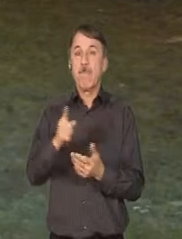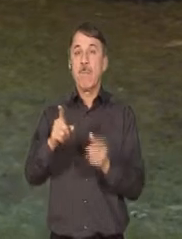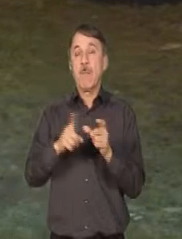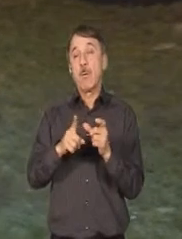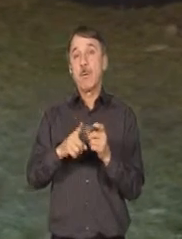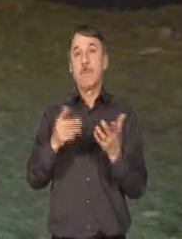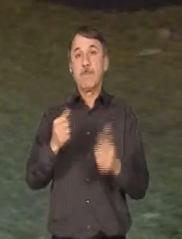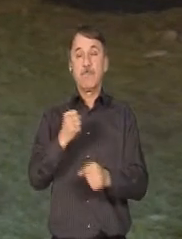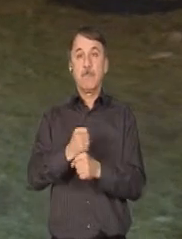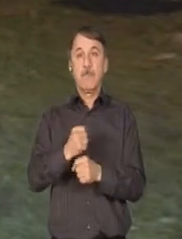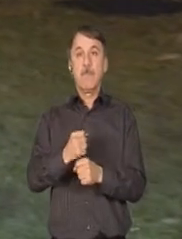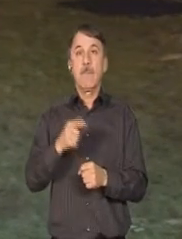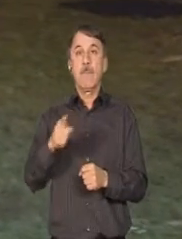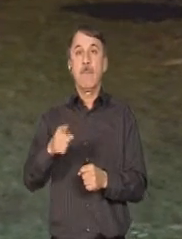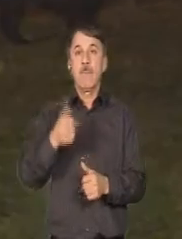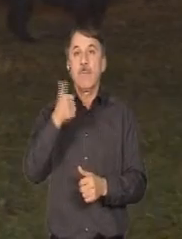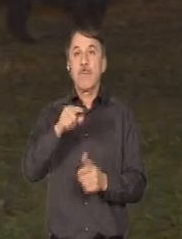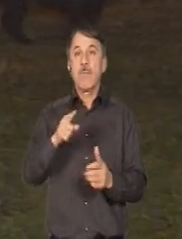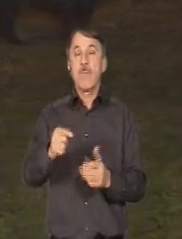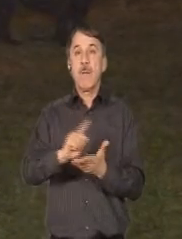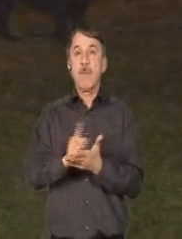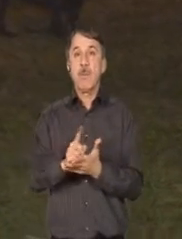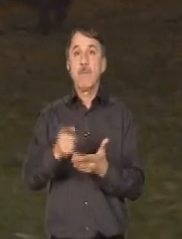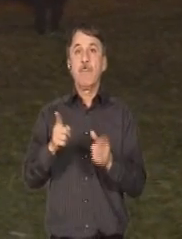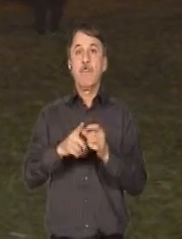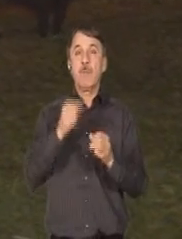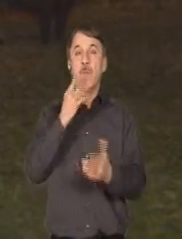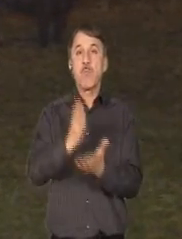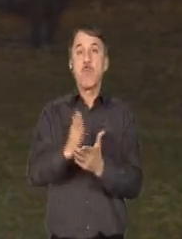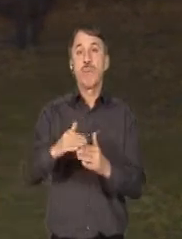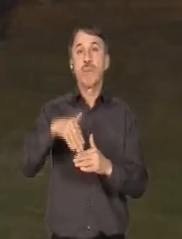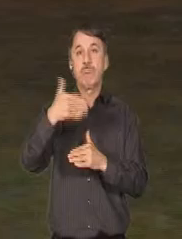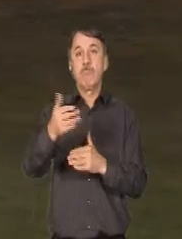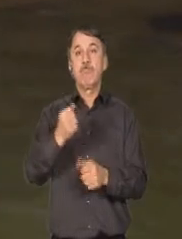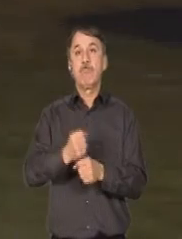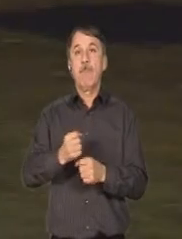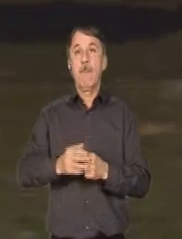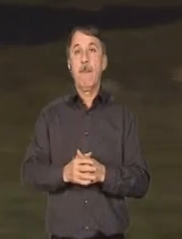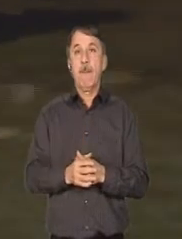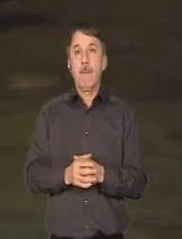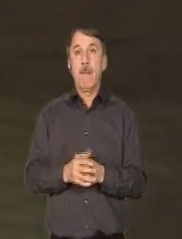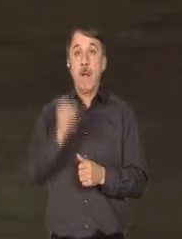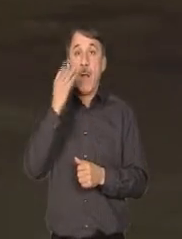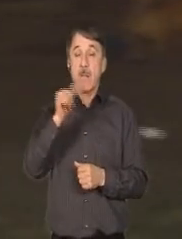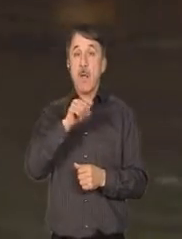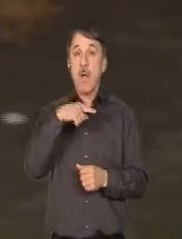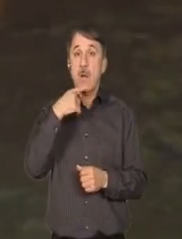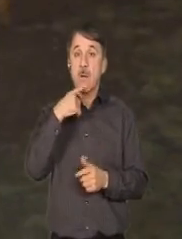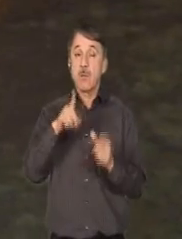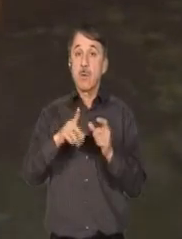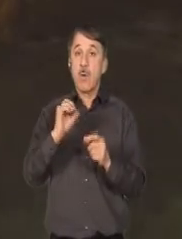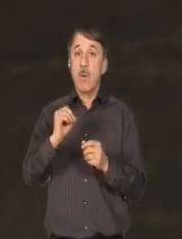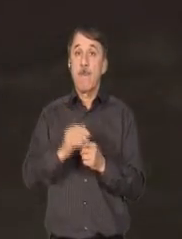nego napuštenih pasa i da će se ovakvi incidenti ponavljati sve dok se vlasnici budu neodgovorno ponašali. Govorili smo sa